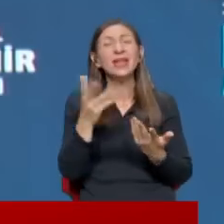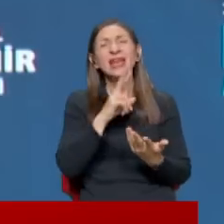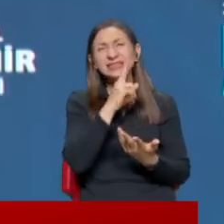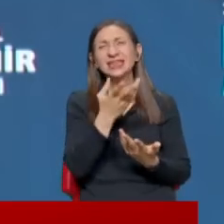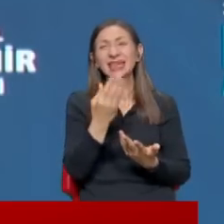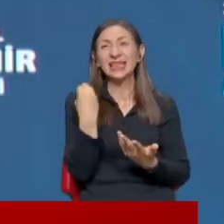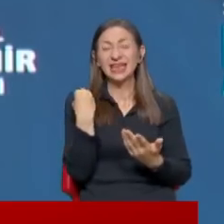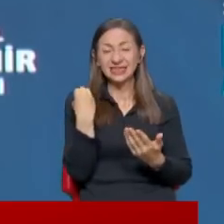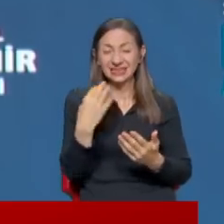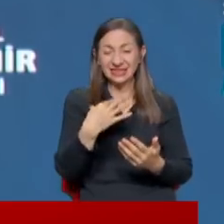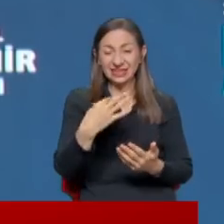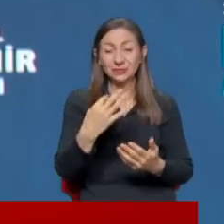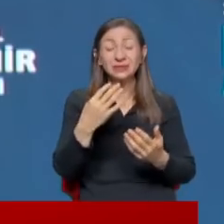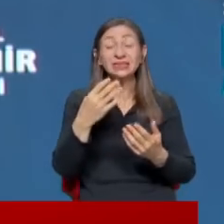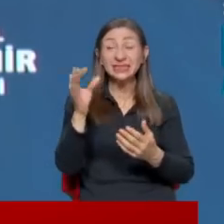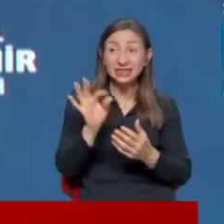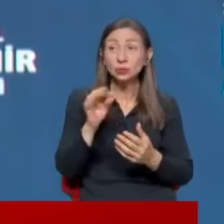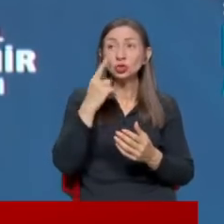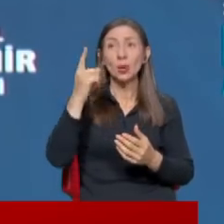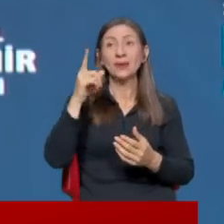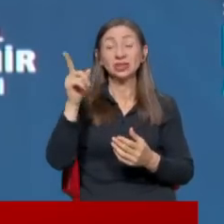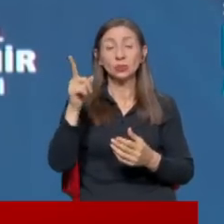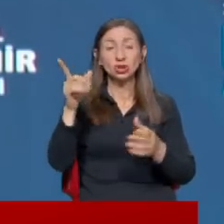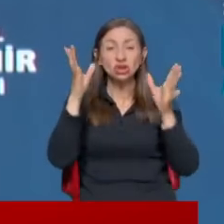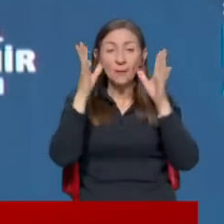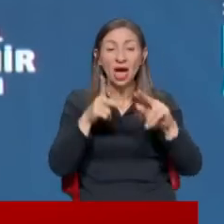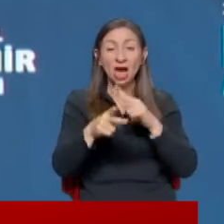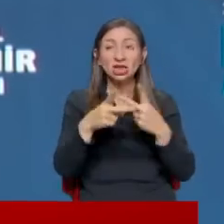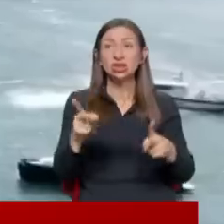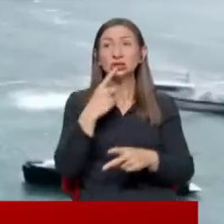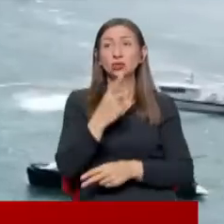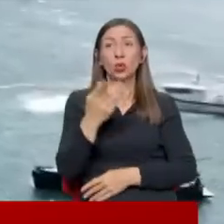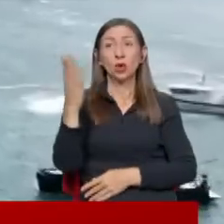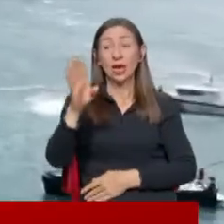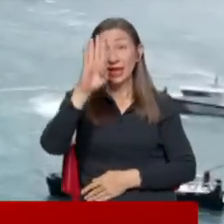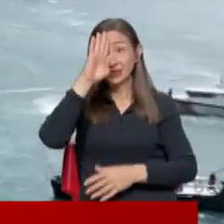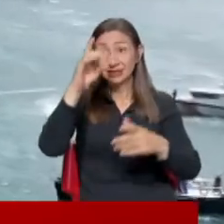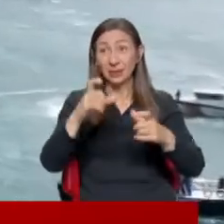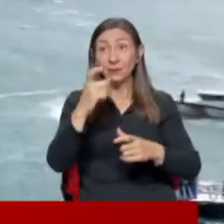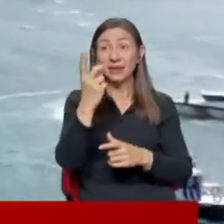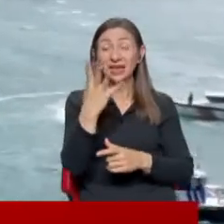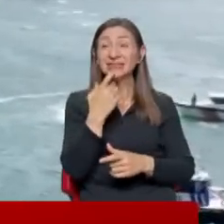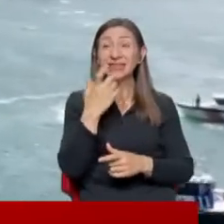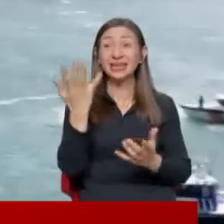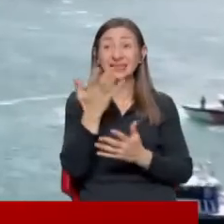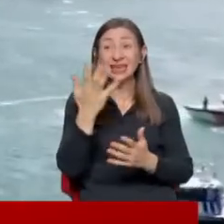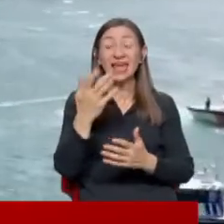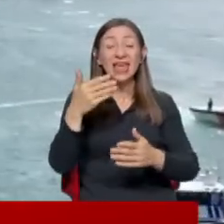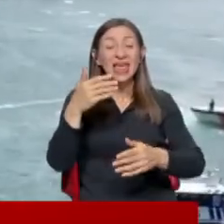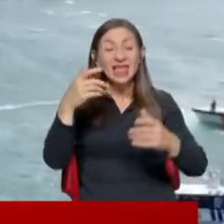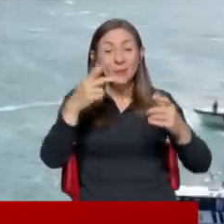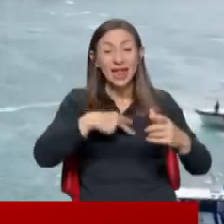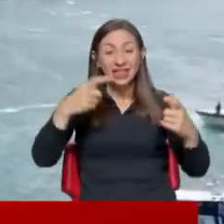ki yeni seçilmiş Sayın Cumhurbaşkanı bunu bir cami açılışının önünde söylüyor. İstanbul'un birkaç senedir yerel